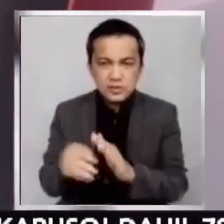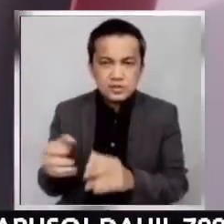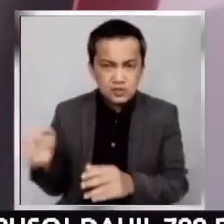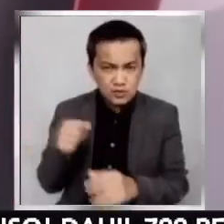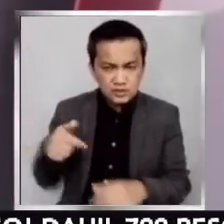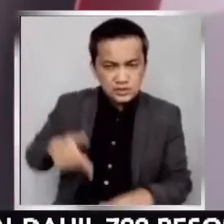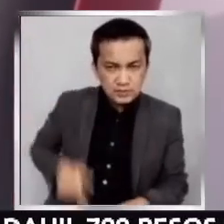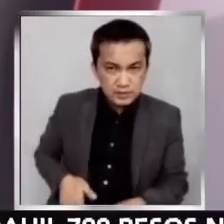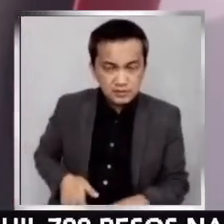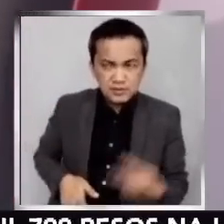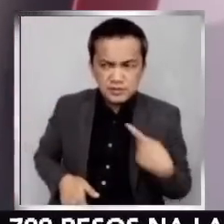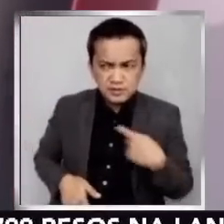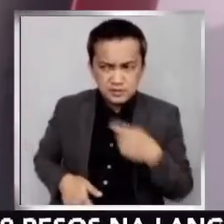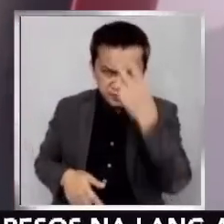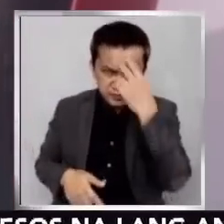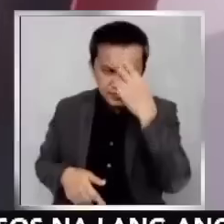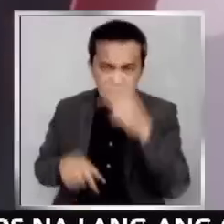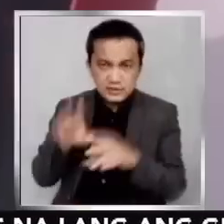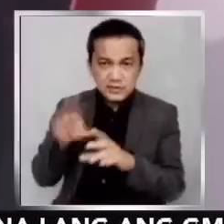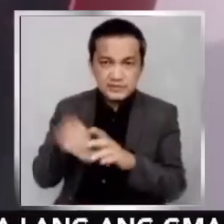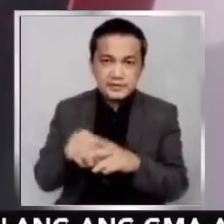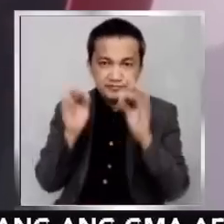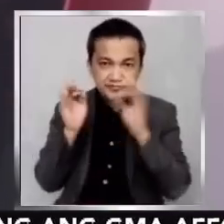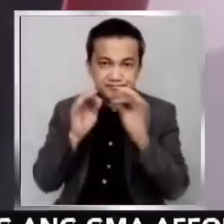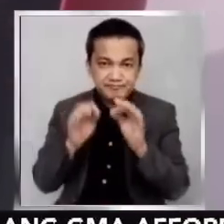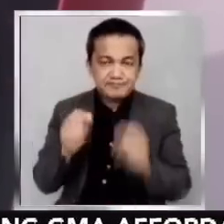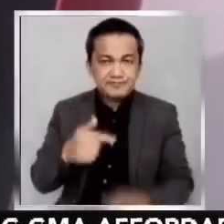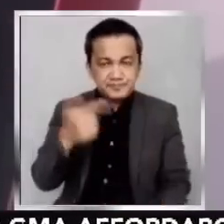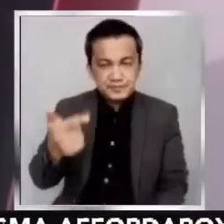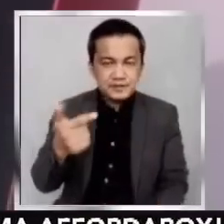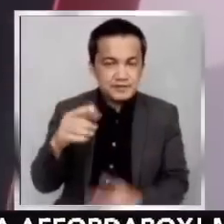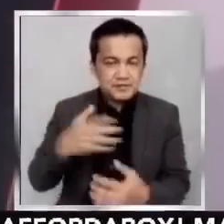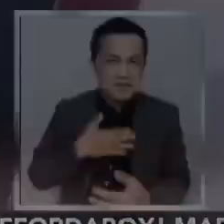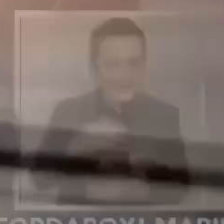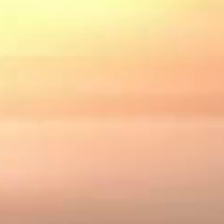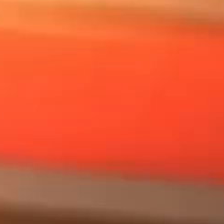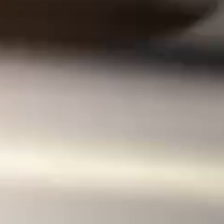ding sangkot sa droga. Tunghayan yan sa aking eksklusibong pagtutok.